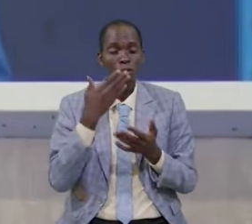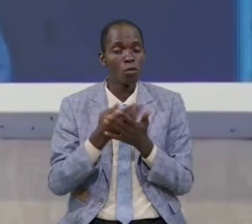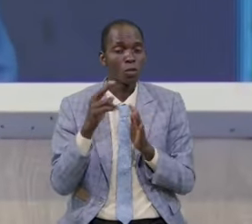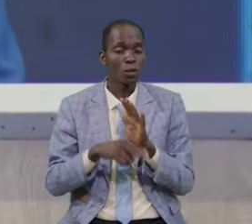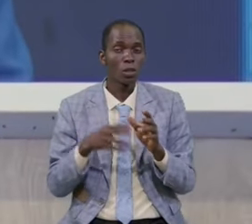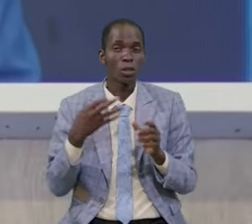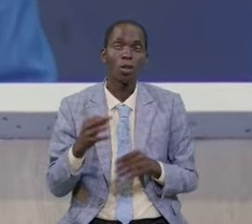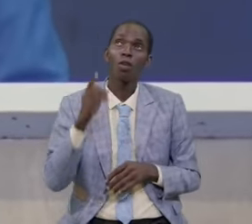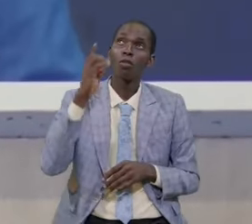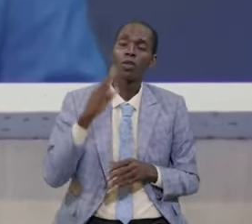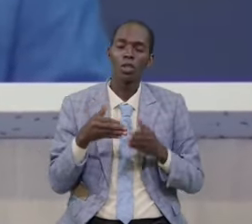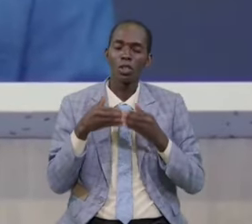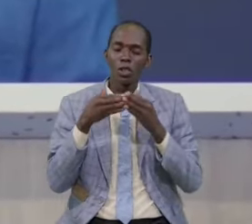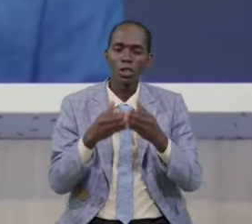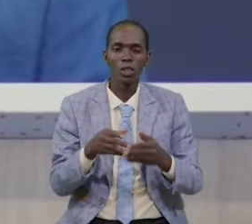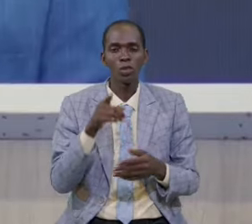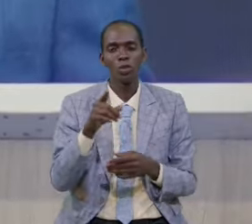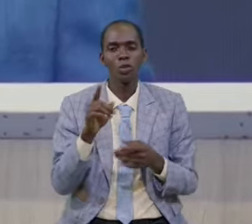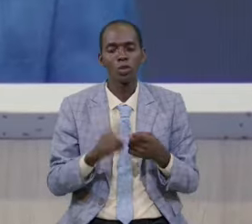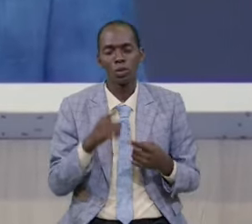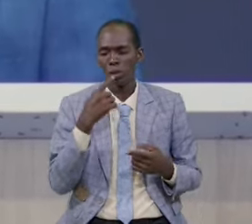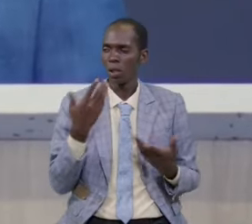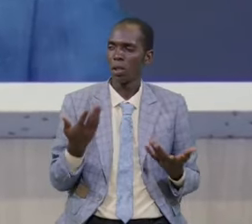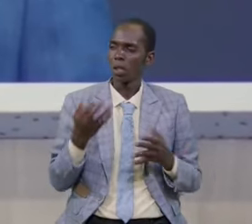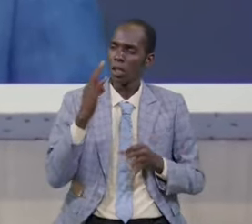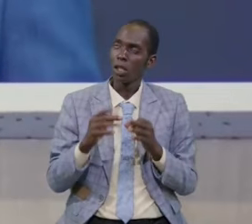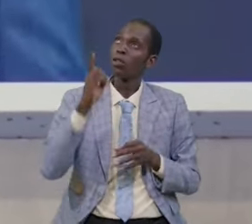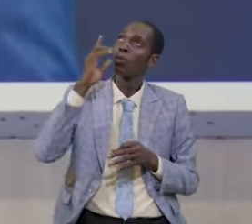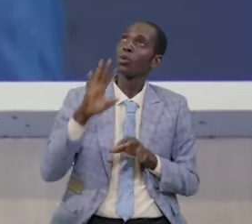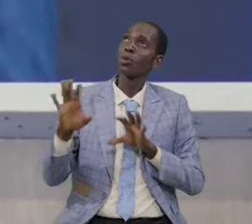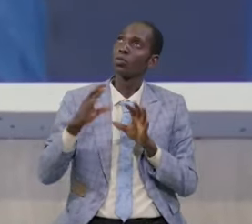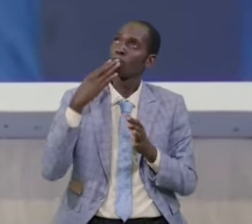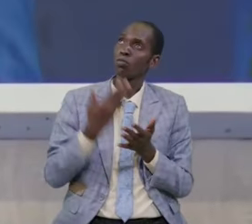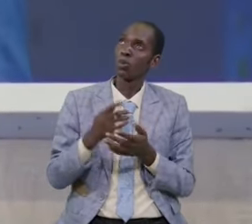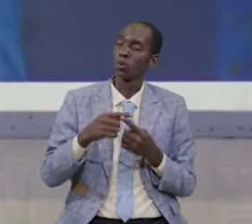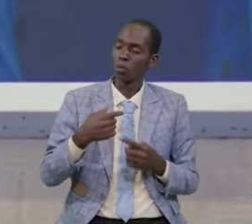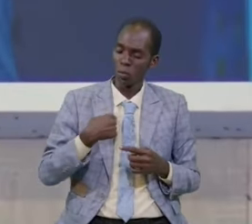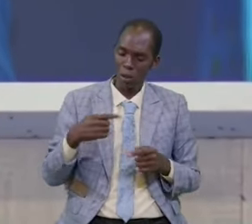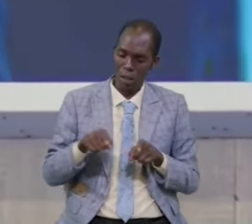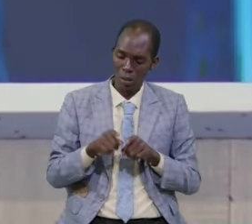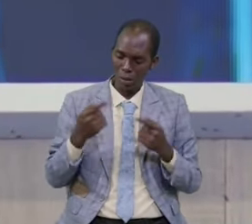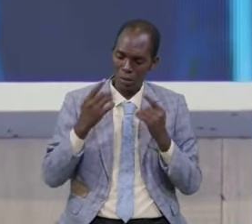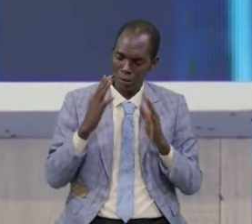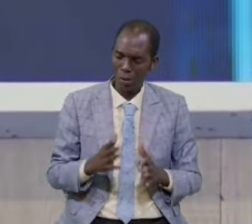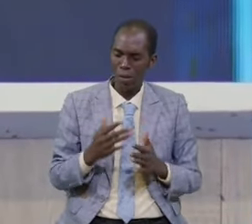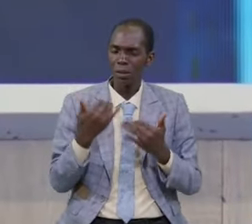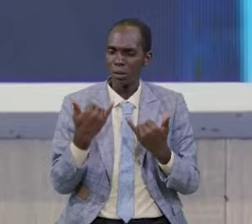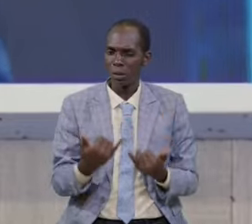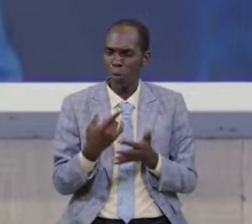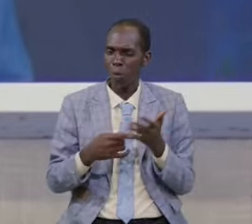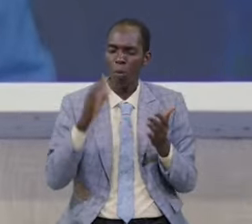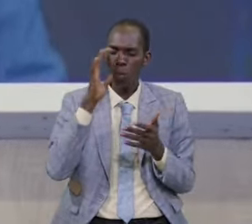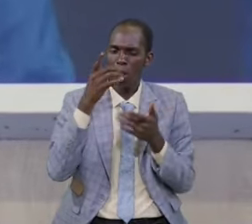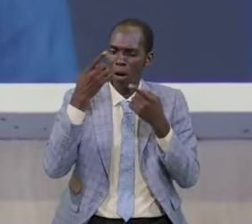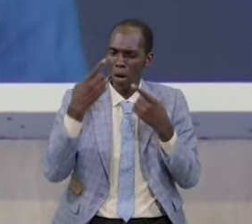dire, oh, si Dieu est si bon envers moi, en tant que pécheur, maintenant, qu'est-ce qui va arriver si je